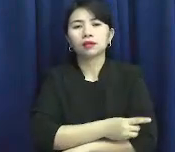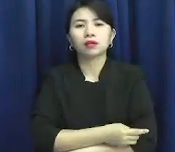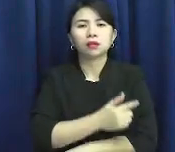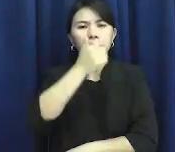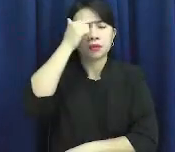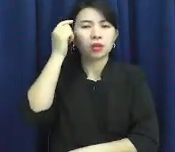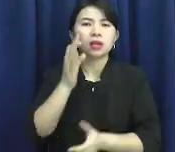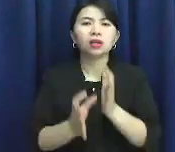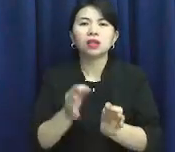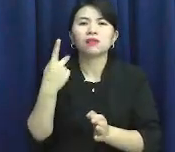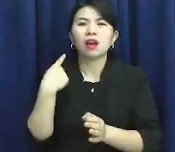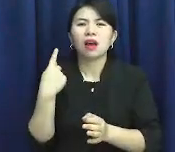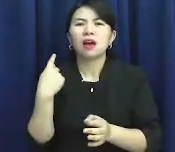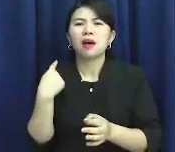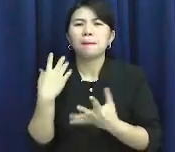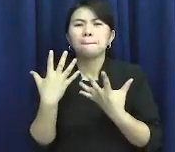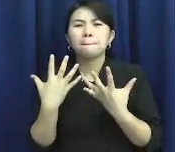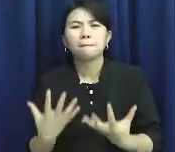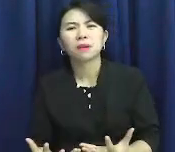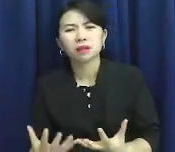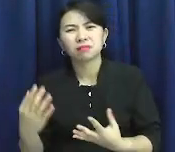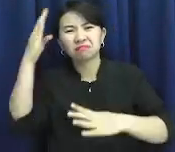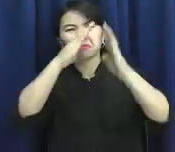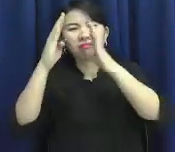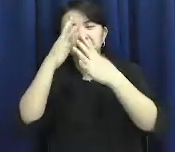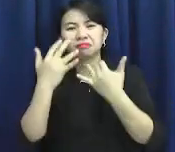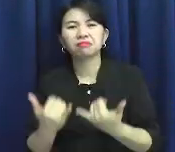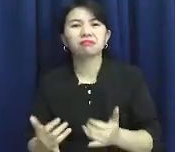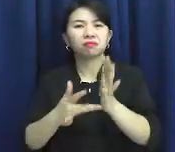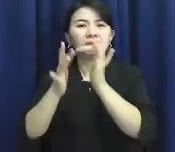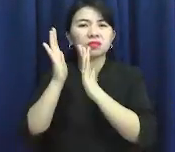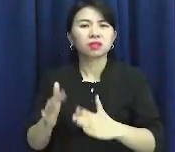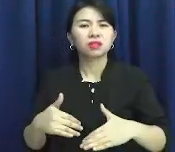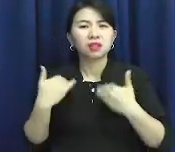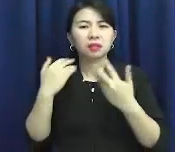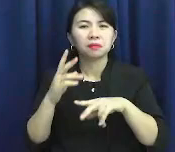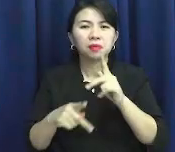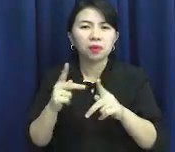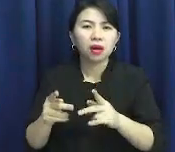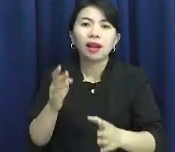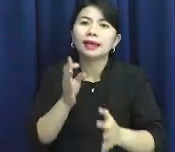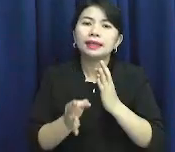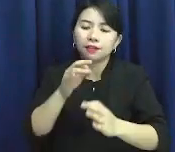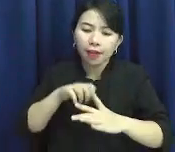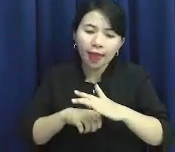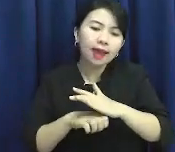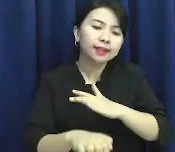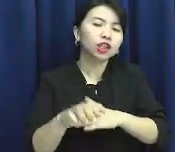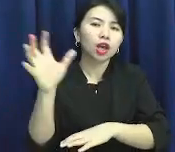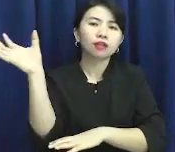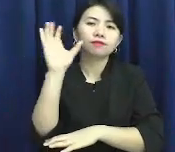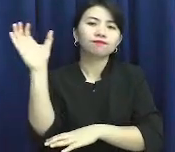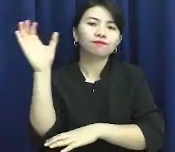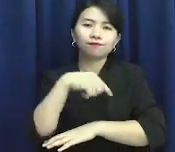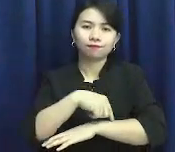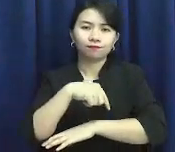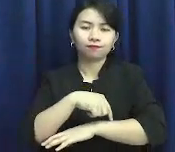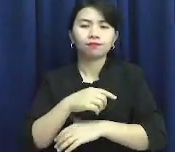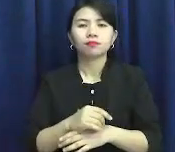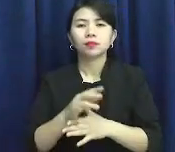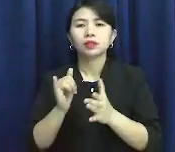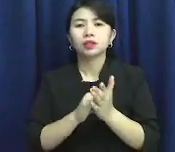mabigat na panahon na kinakaharap ang maraming mga Kristiyanong kabataan pag pumasok ang Christmas season.